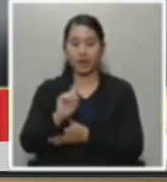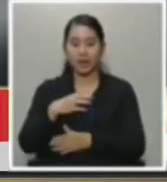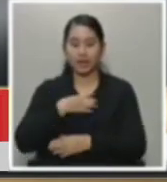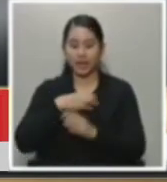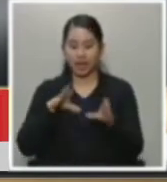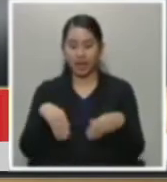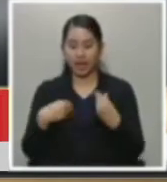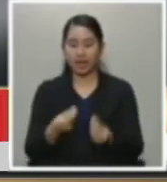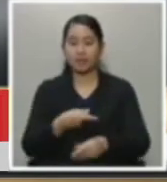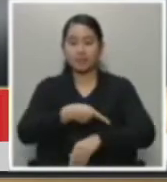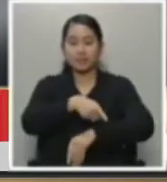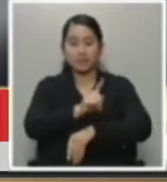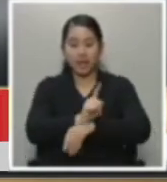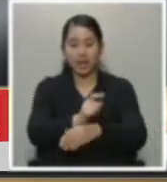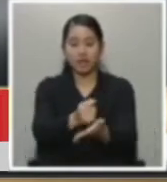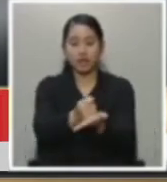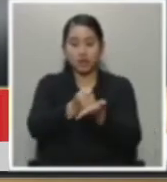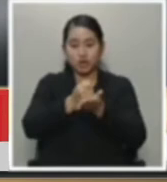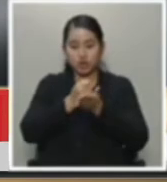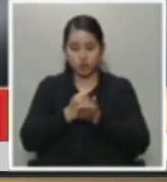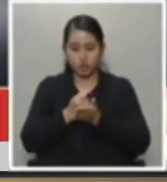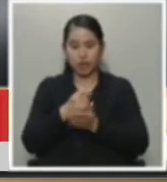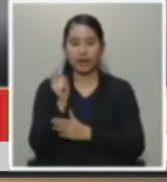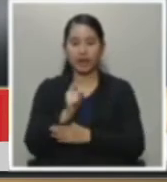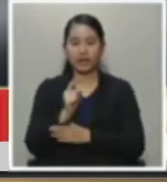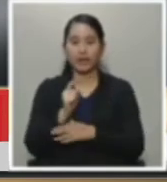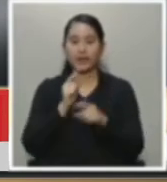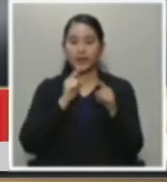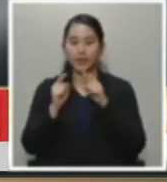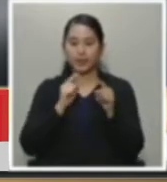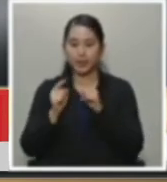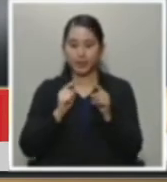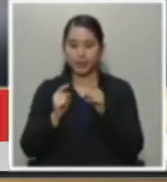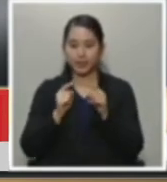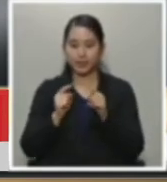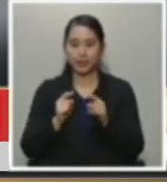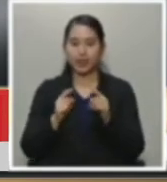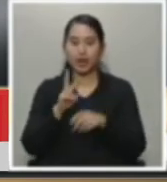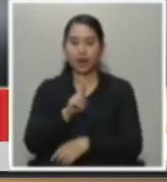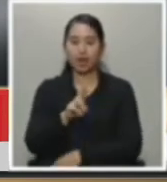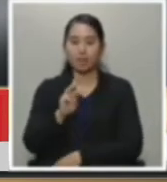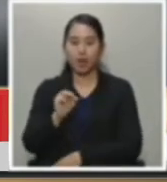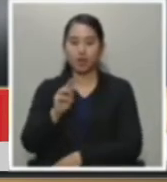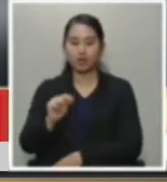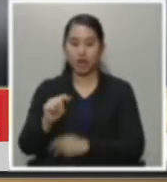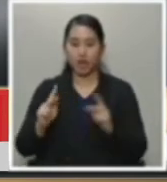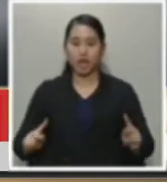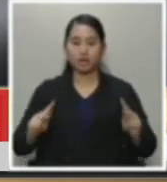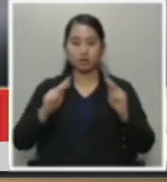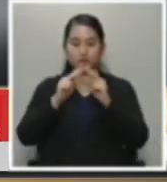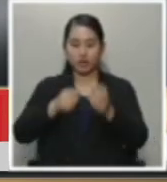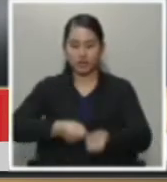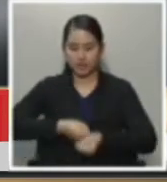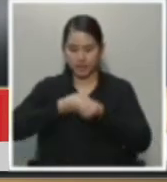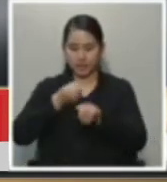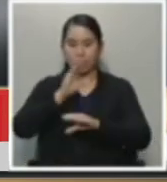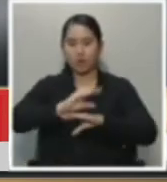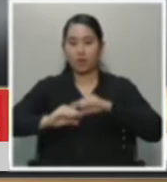านเนี่ยได้ช่วยประสานงานไปยังท่านรัฐมนตรีว่าการกระทรวงการเกษตรและสหกรณ์ใน3โครงการดังต่อ